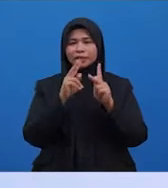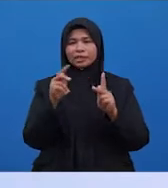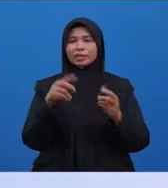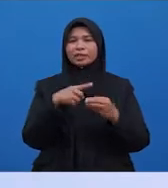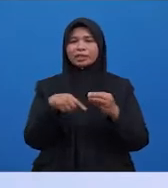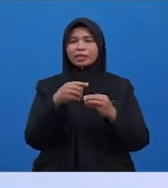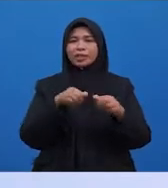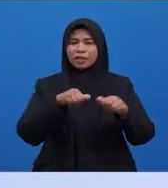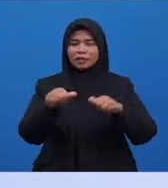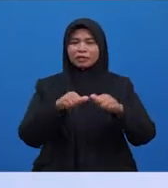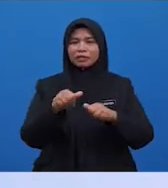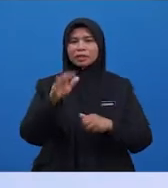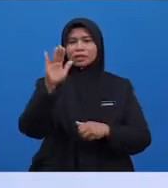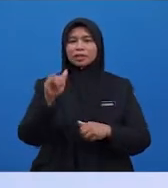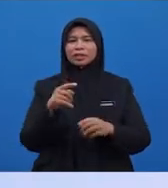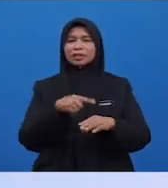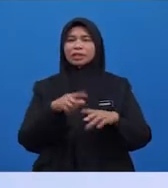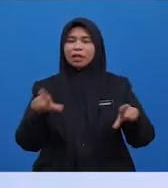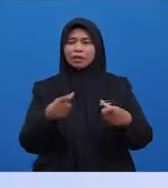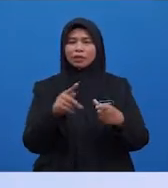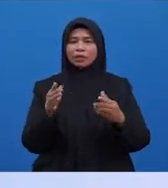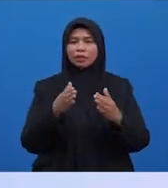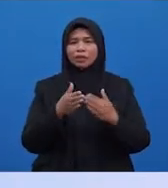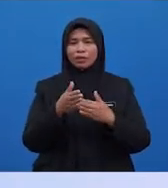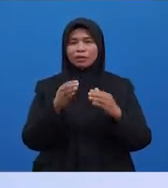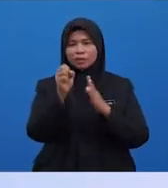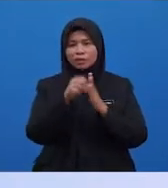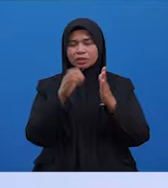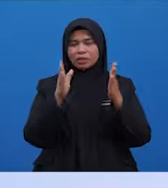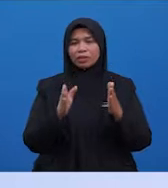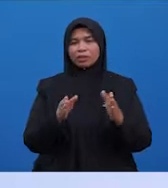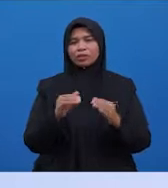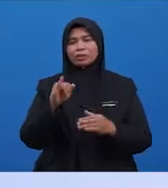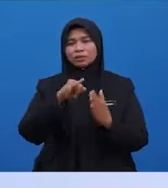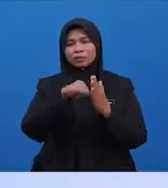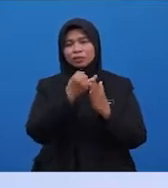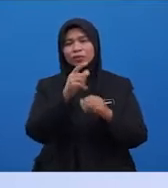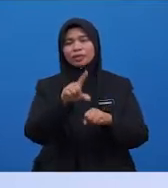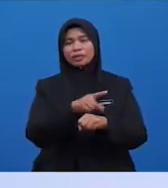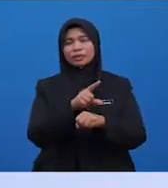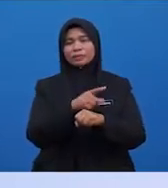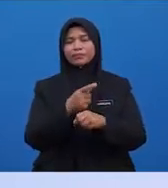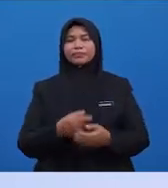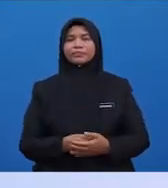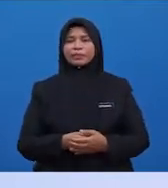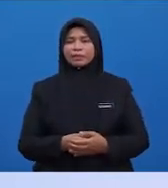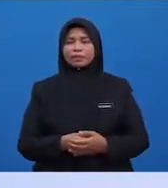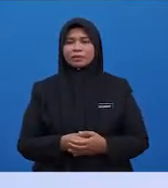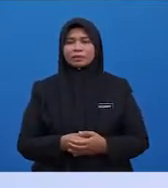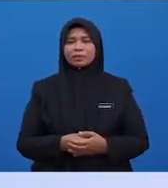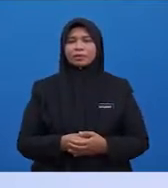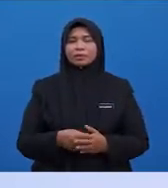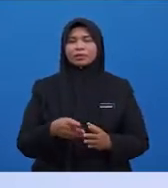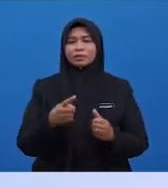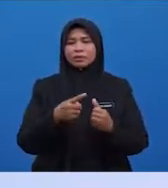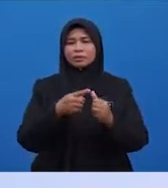memperkatakan tentang aktiviti-aktiviti yang dilakukan oleh seseorang jurulatih. Antara peranan jurulatih